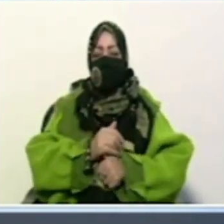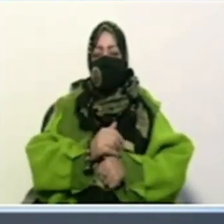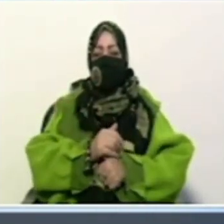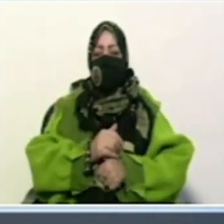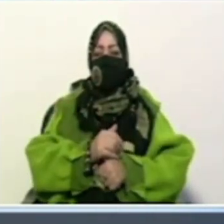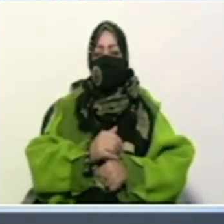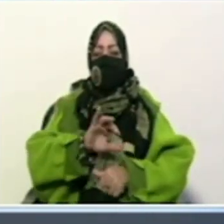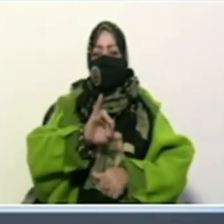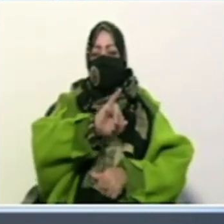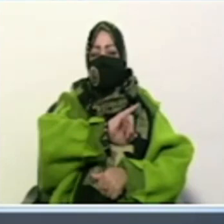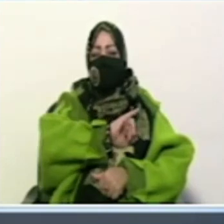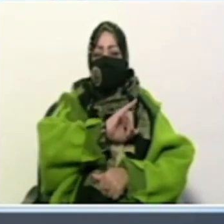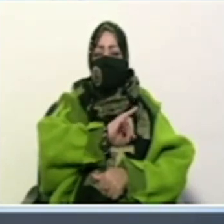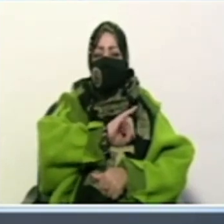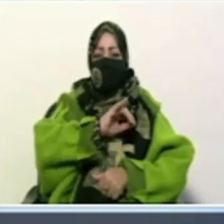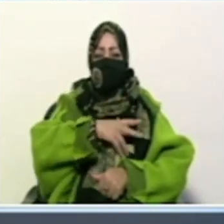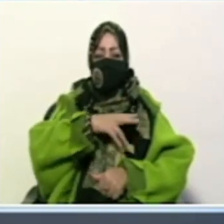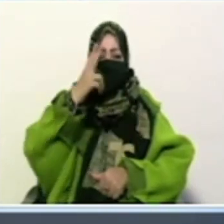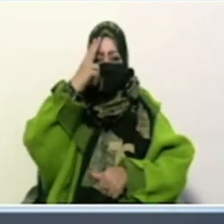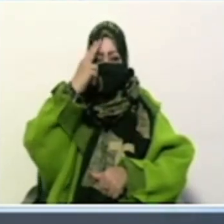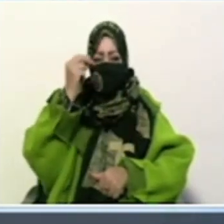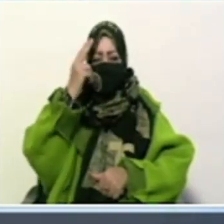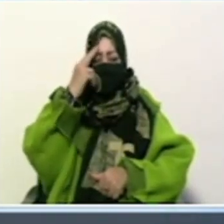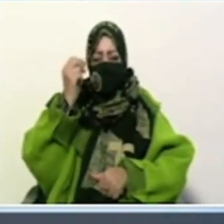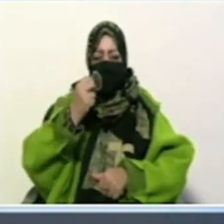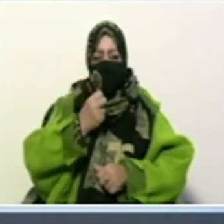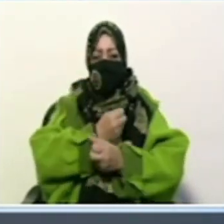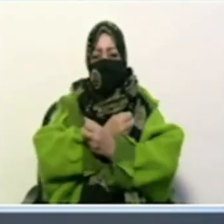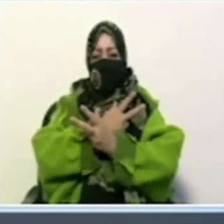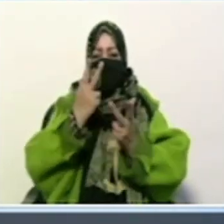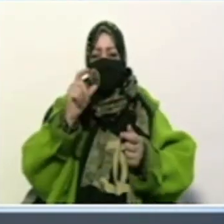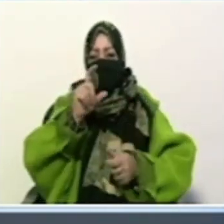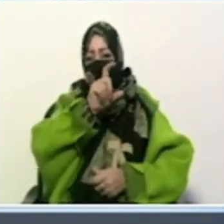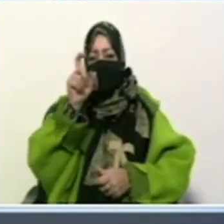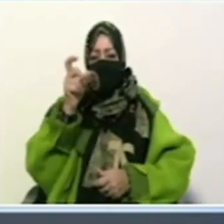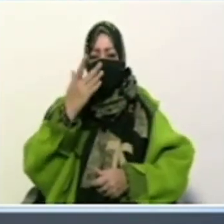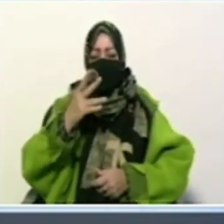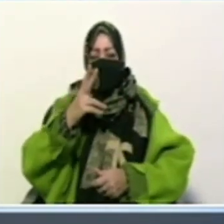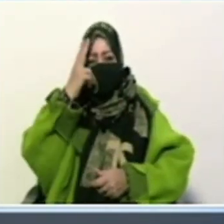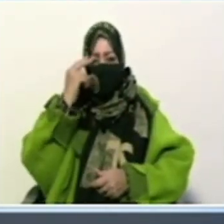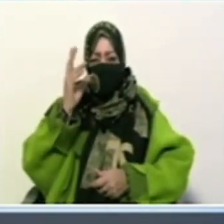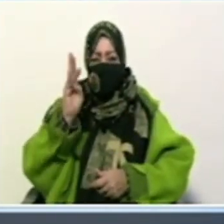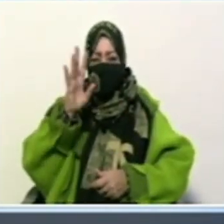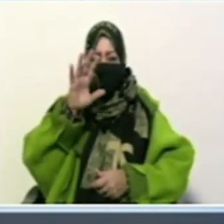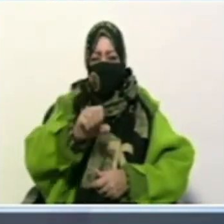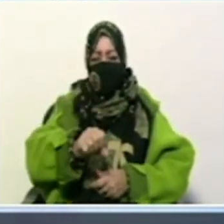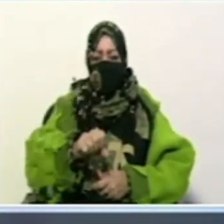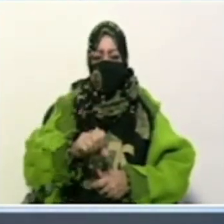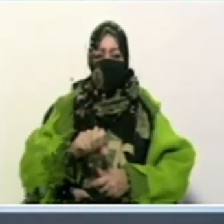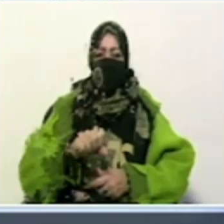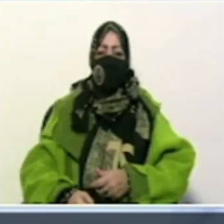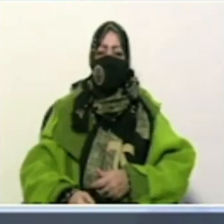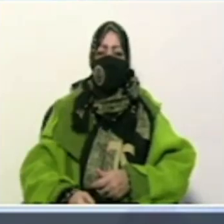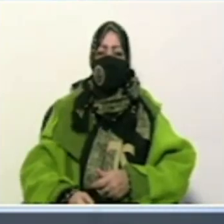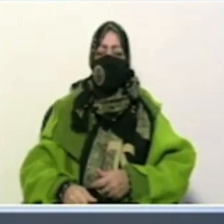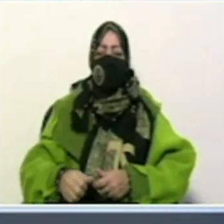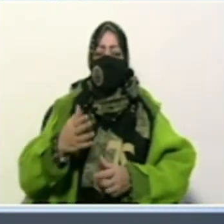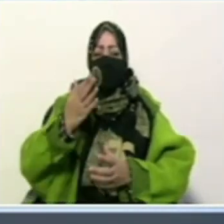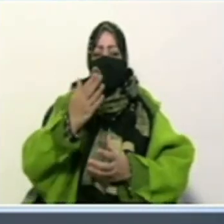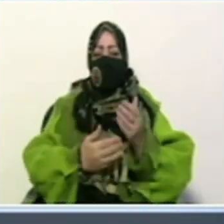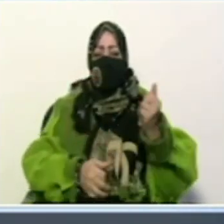أو ولد معها ولد، هل يرث؟ قال إذا كان الجواب لا يرث فالمرجو التوضيح.